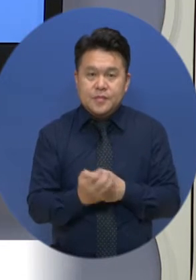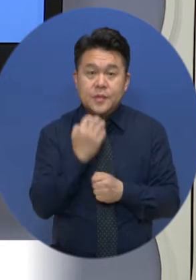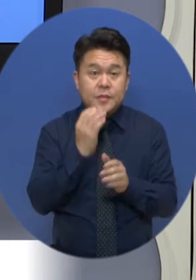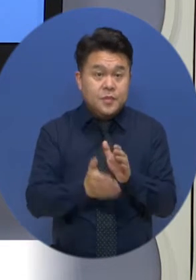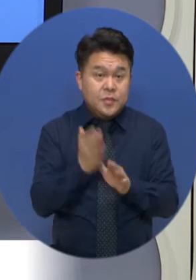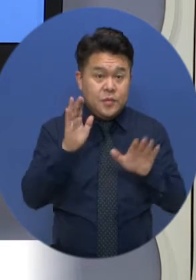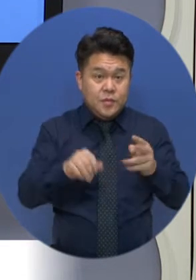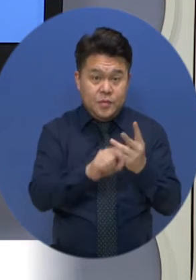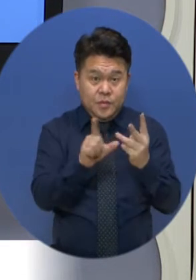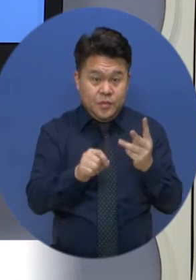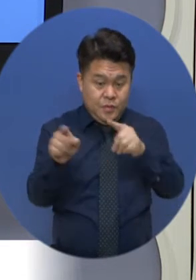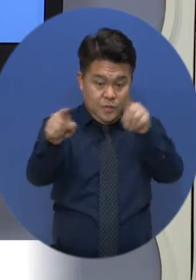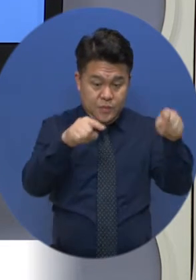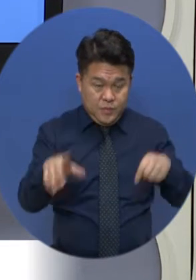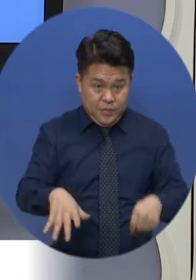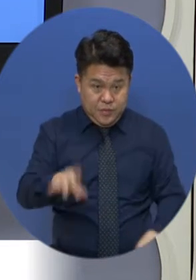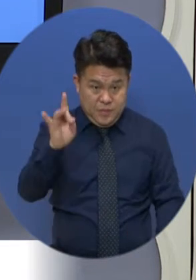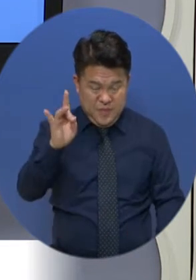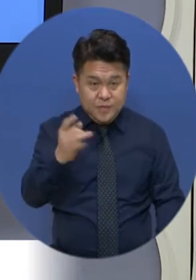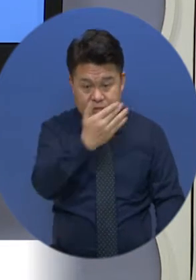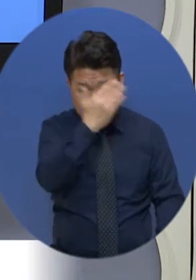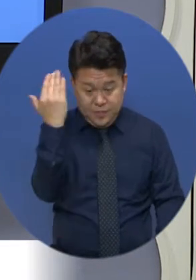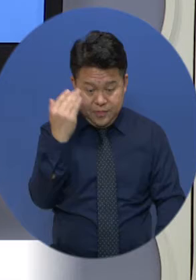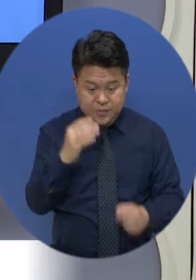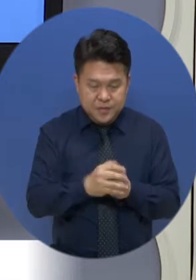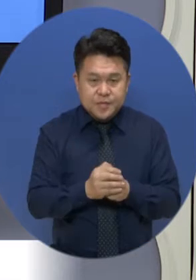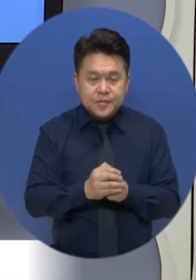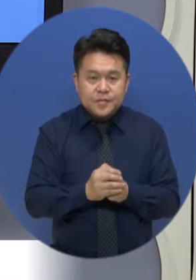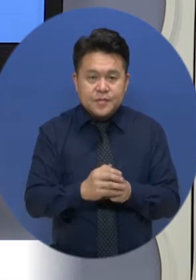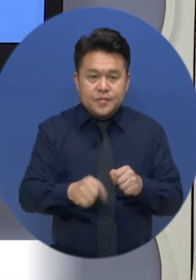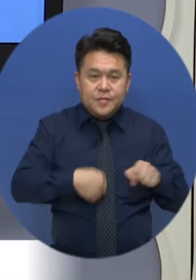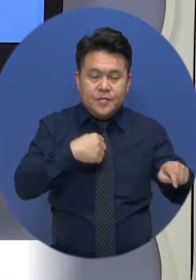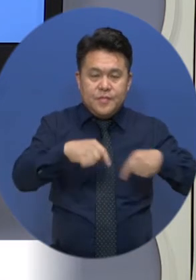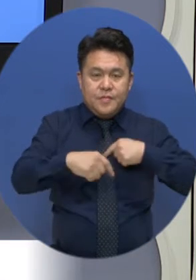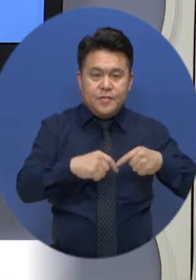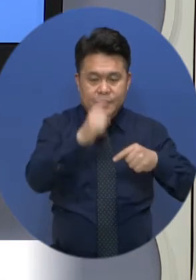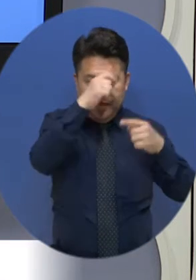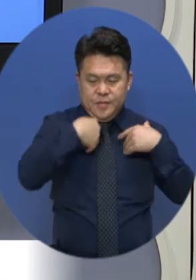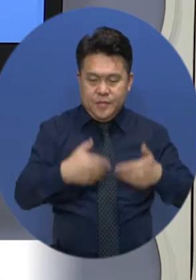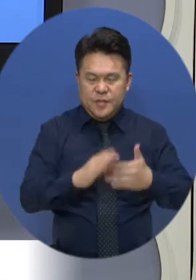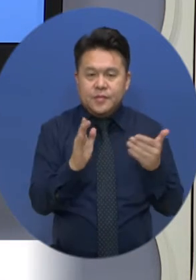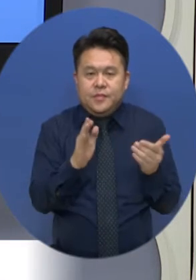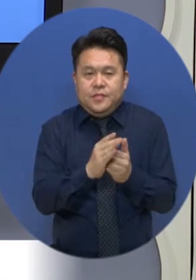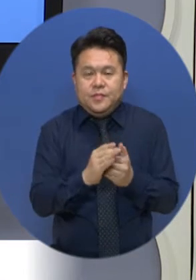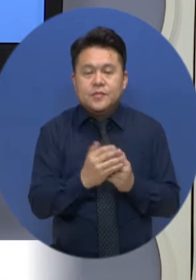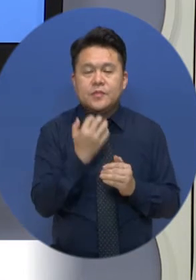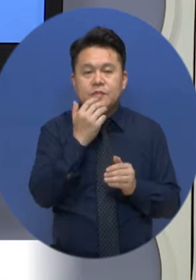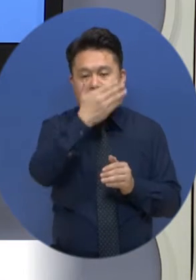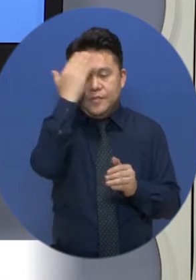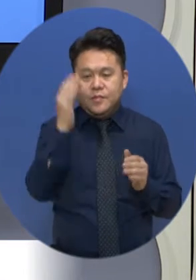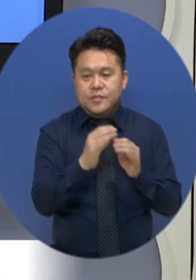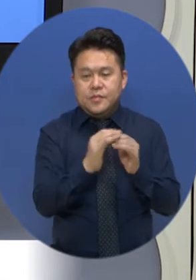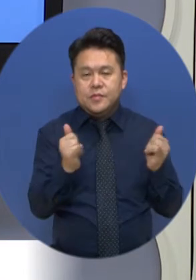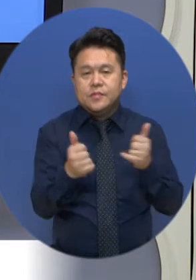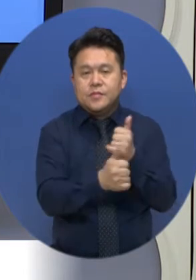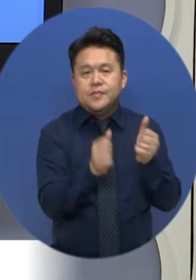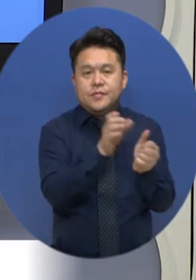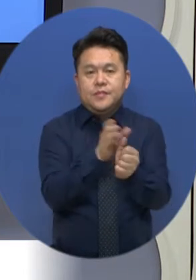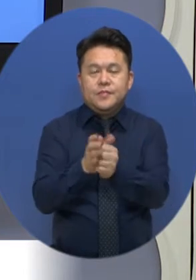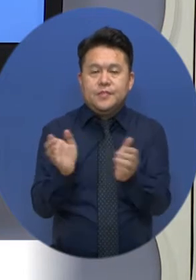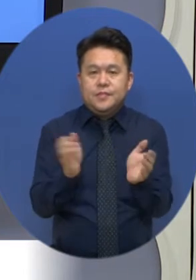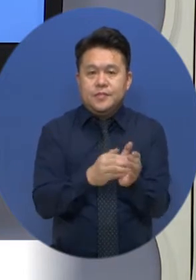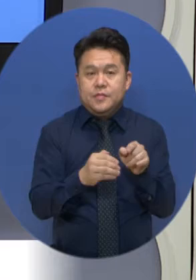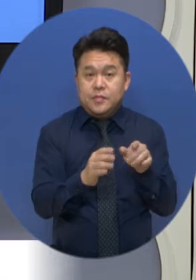서울시내 노래 3월 전국 최초로 청년 자치정부를 만들며 서울 청년 시민 위원들을 위촉해 있는데요